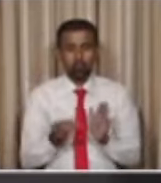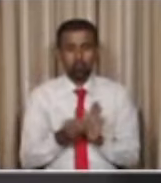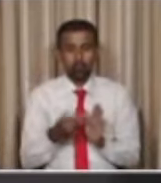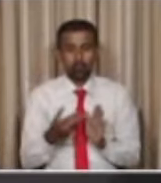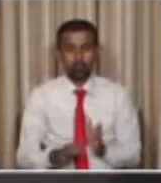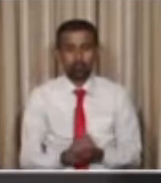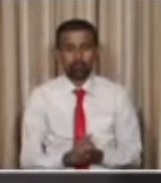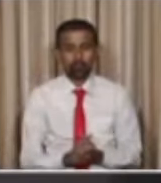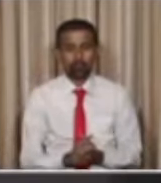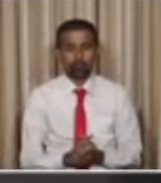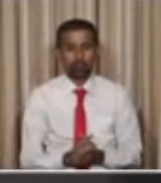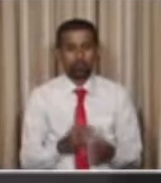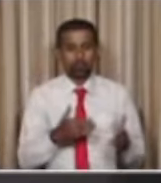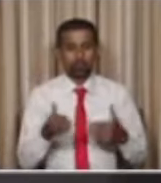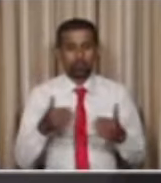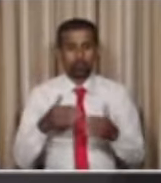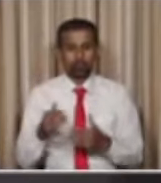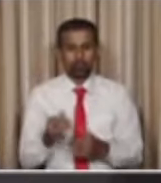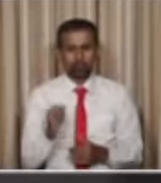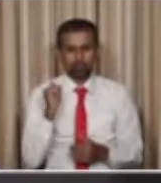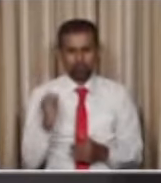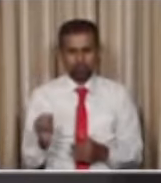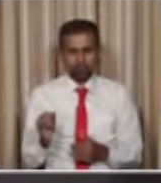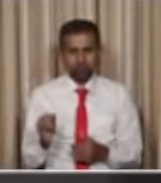වේ. විවිධ අන්තවාදී හා